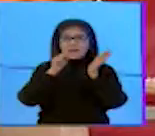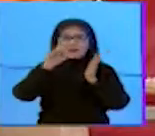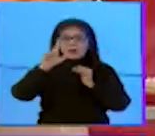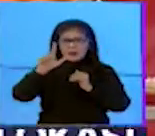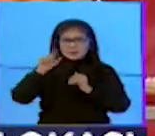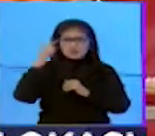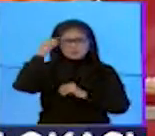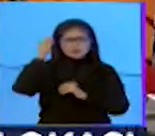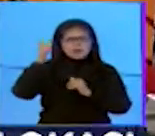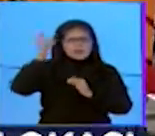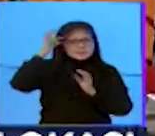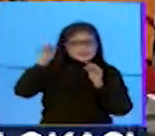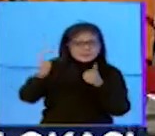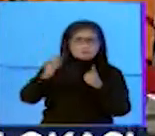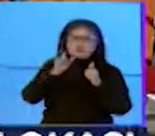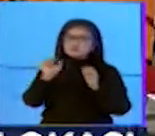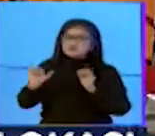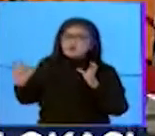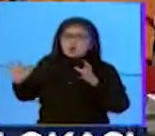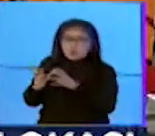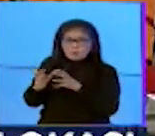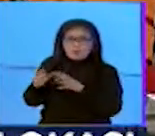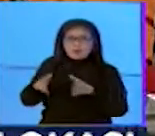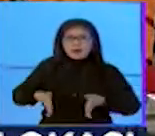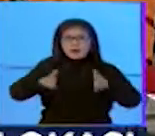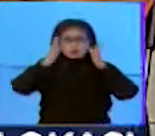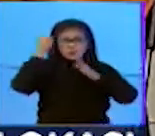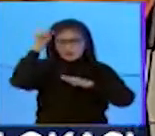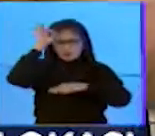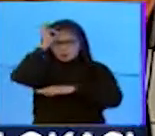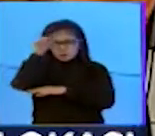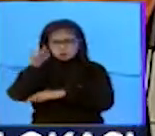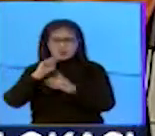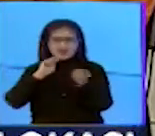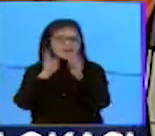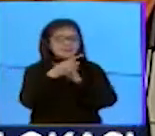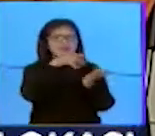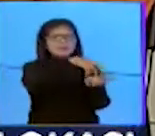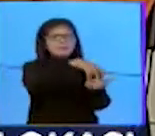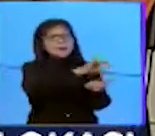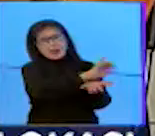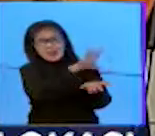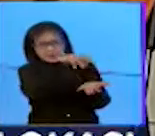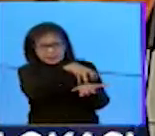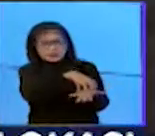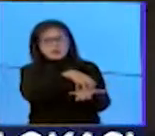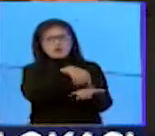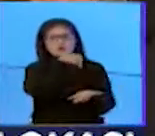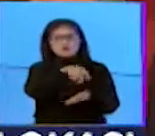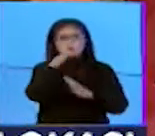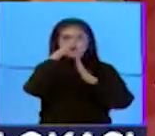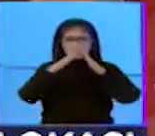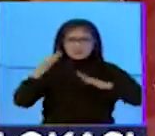dengan kelompoknya dekade Gan di gedung Resmob Polda Metro Jaya menggantikan sejumlah lokasi diantaranya rumah tersangka